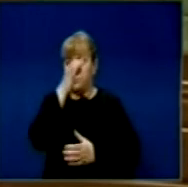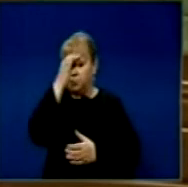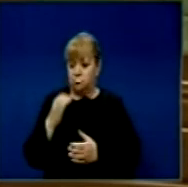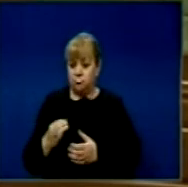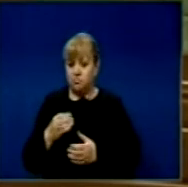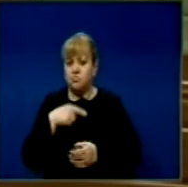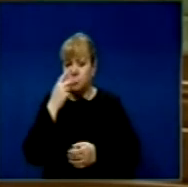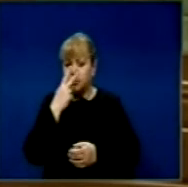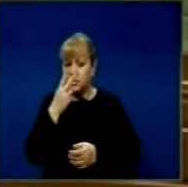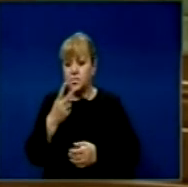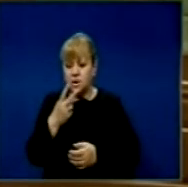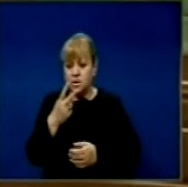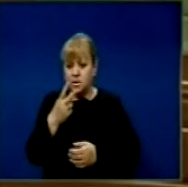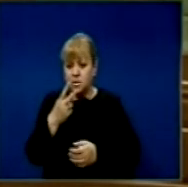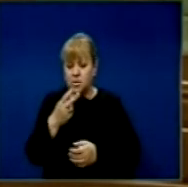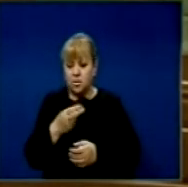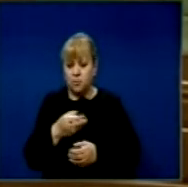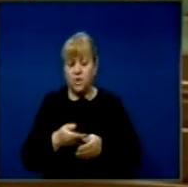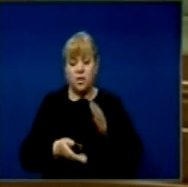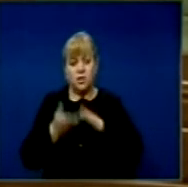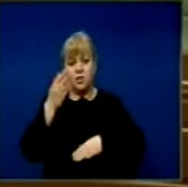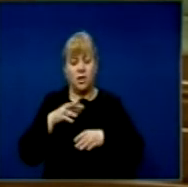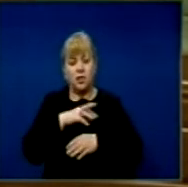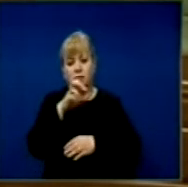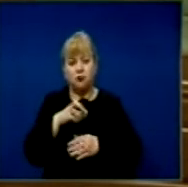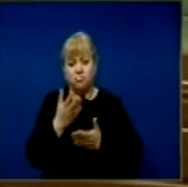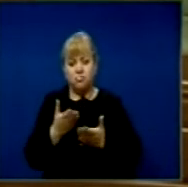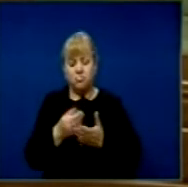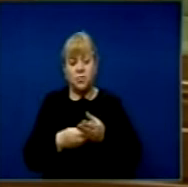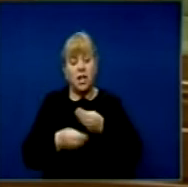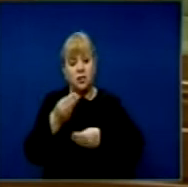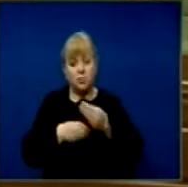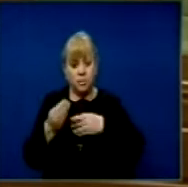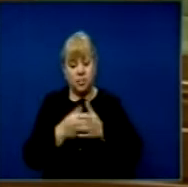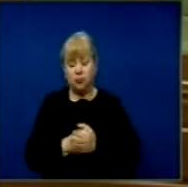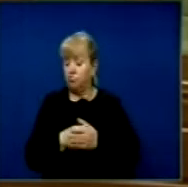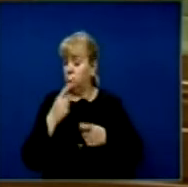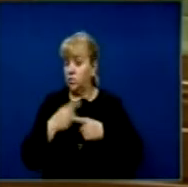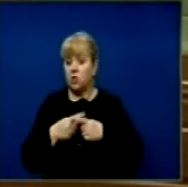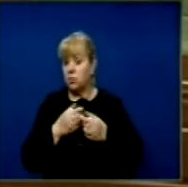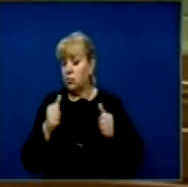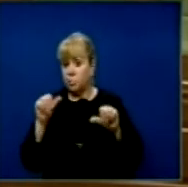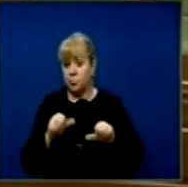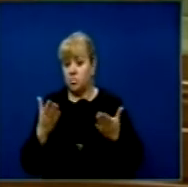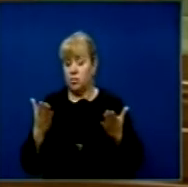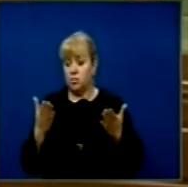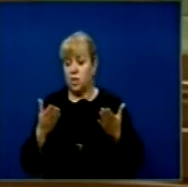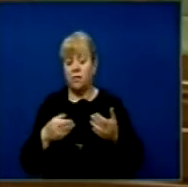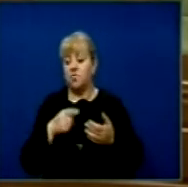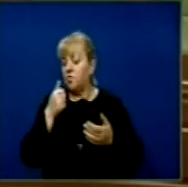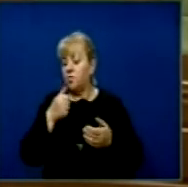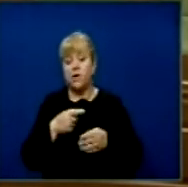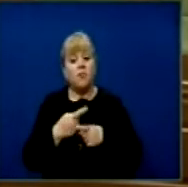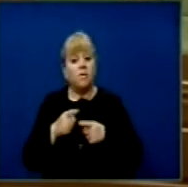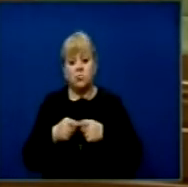mund të paraqitet si rritje ekonomike. Për shkak se rritja ekonomike është ose reale ose nominale. Varet si e madhe. Nominale është